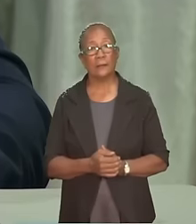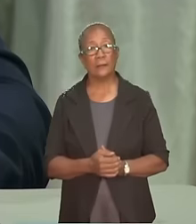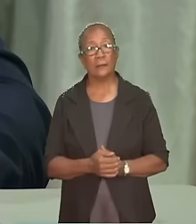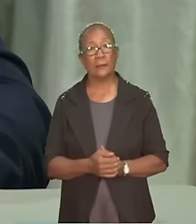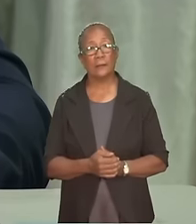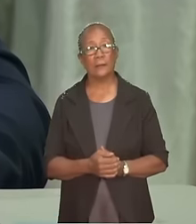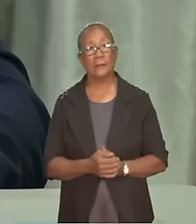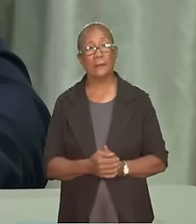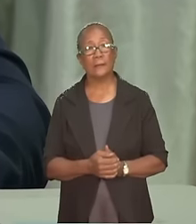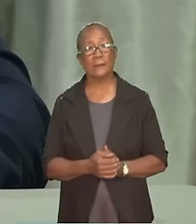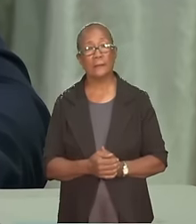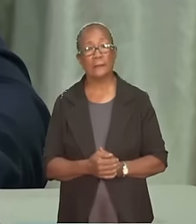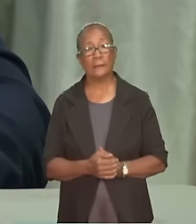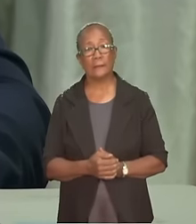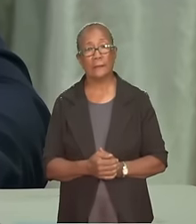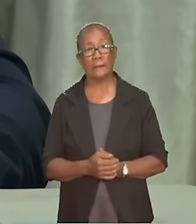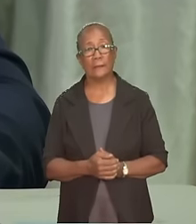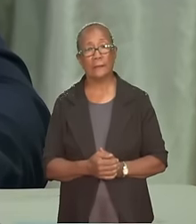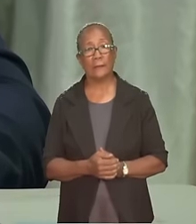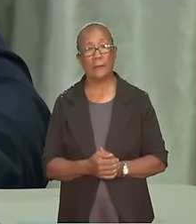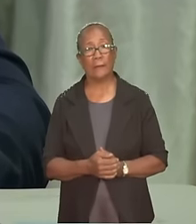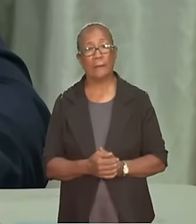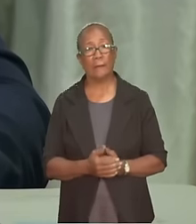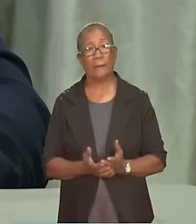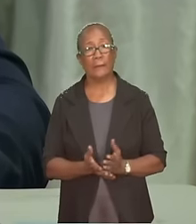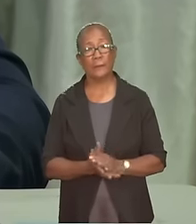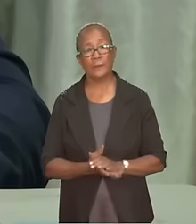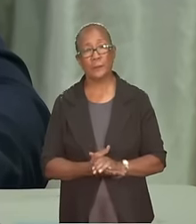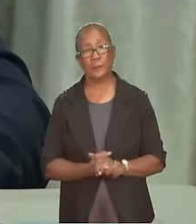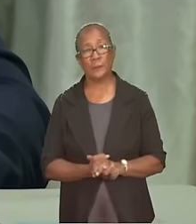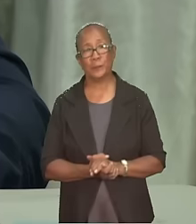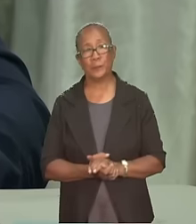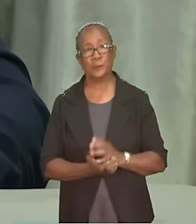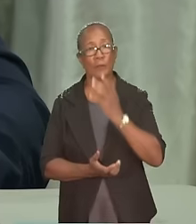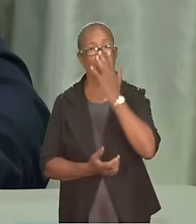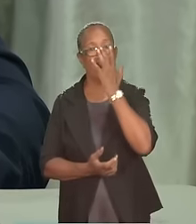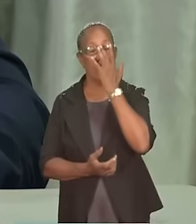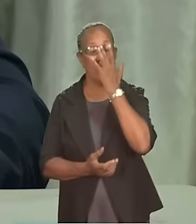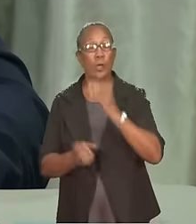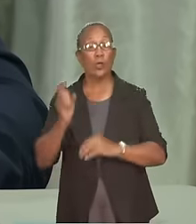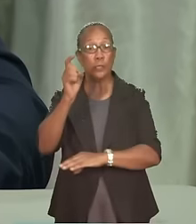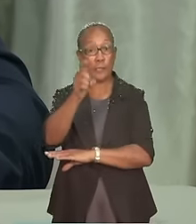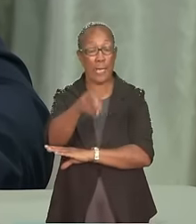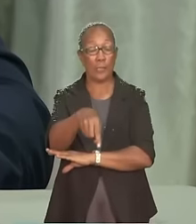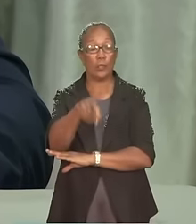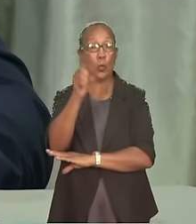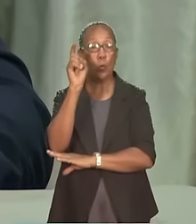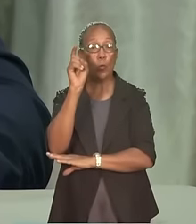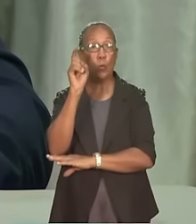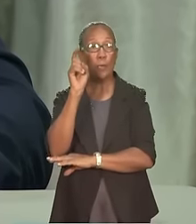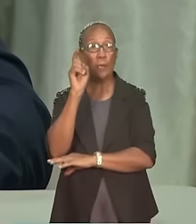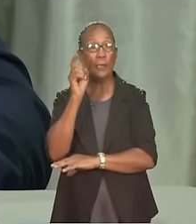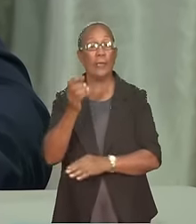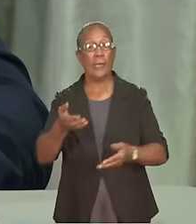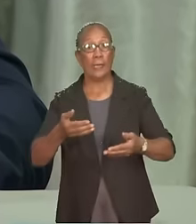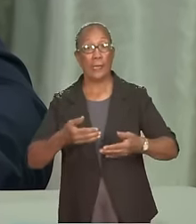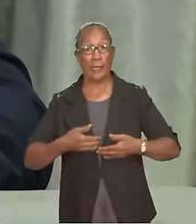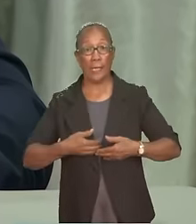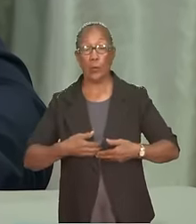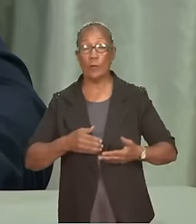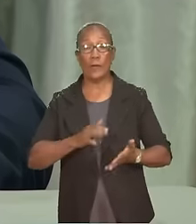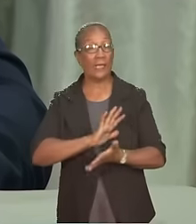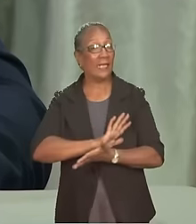land. Met uitzondering van staatsolie krijgen we van geen